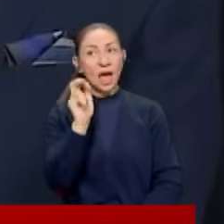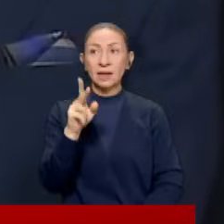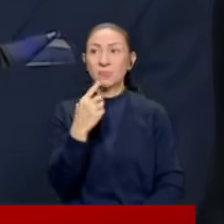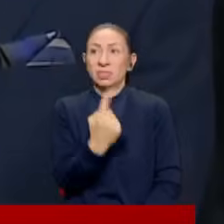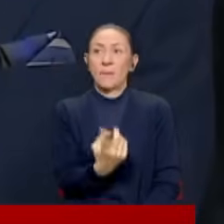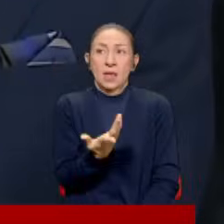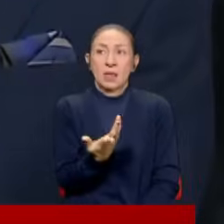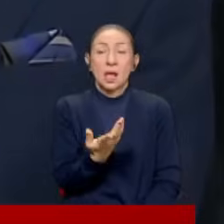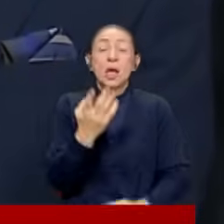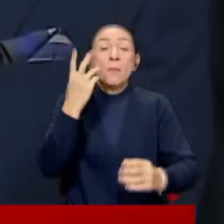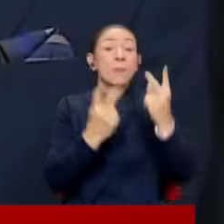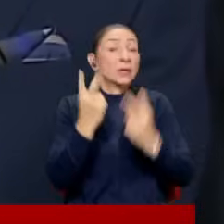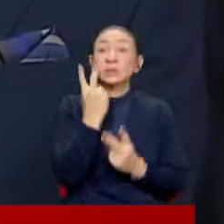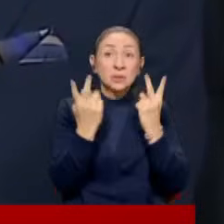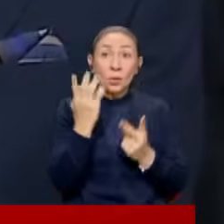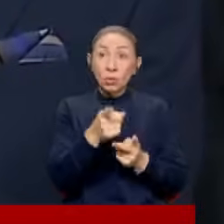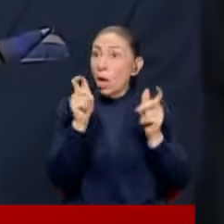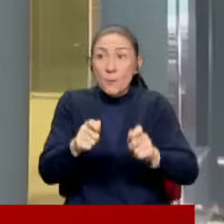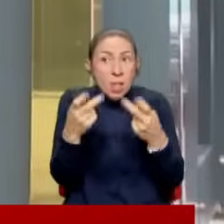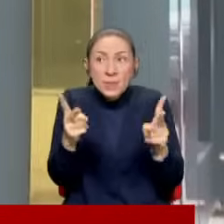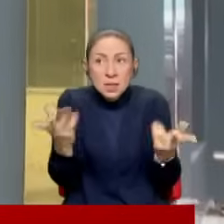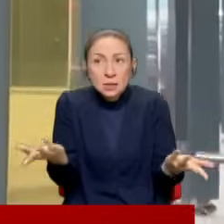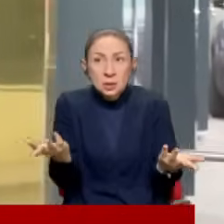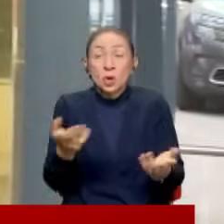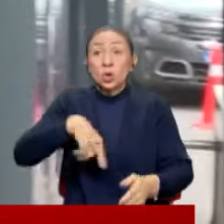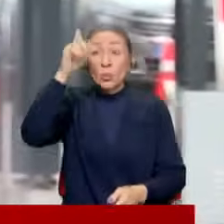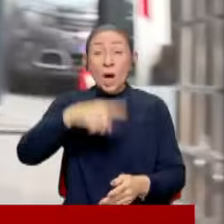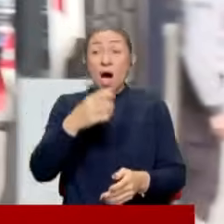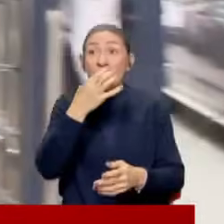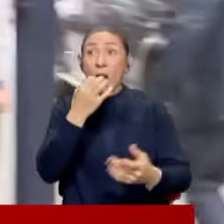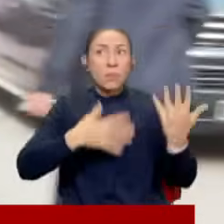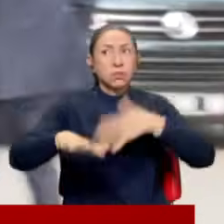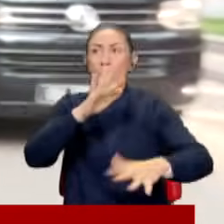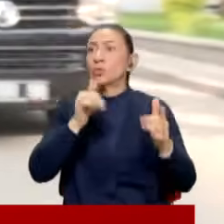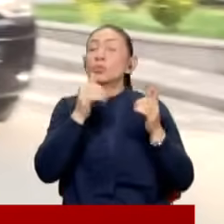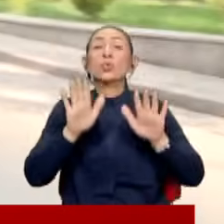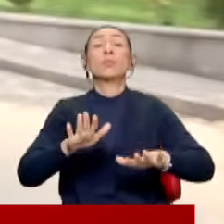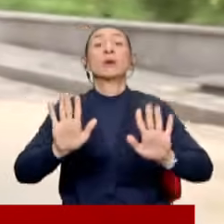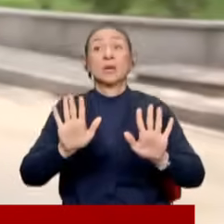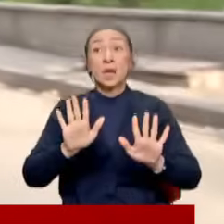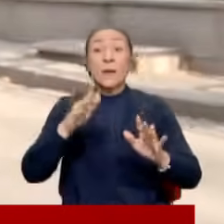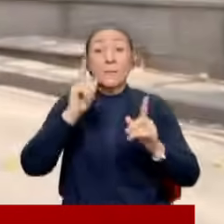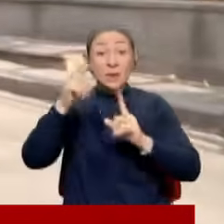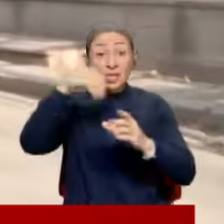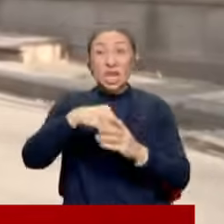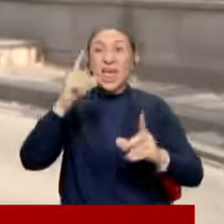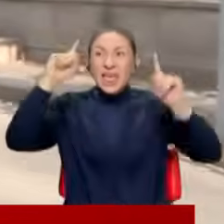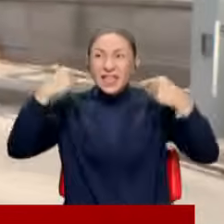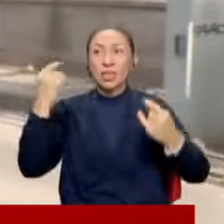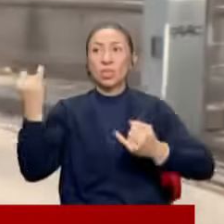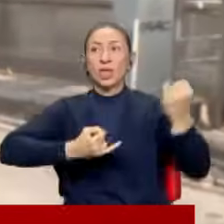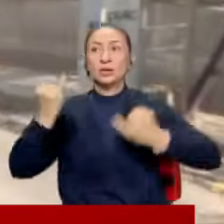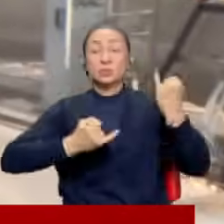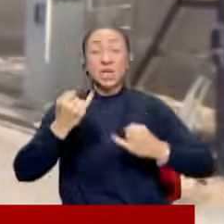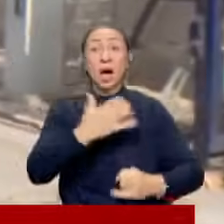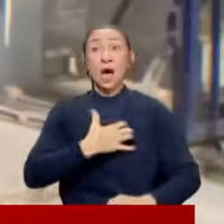demektir Yeri geldiği zaman o da yapılabilir gün boyu Ankara'daki trafik hiç yavaşladı yargı içindeki yetki tartışması